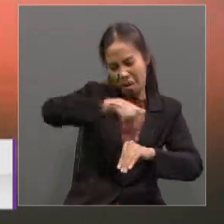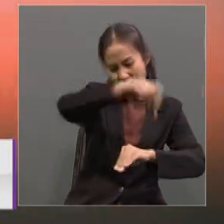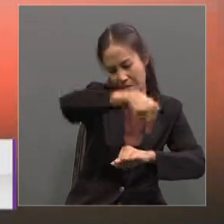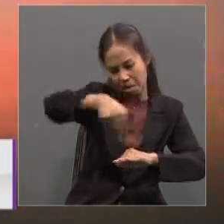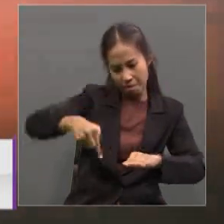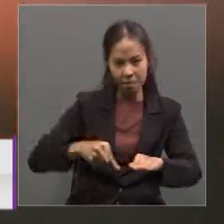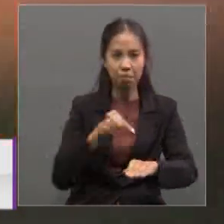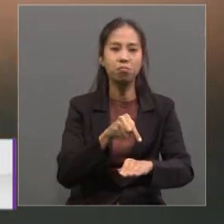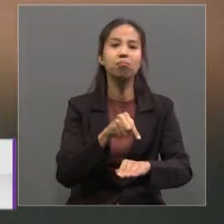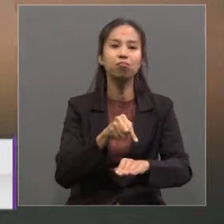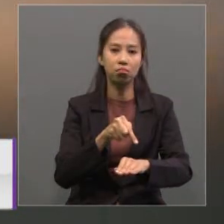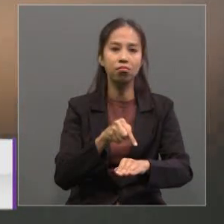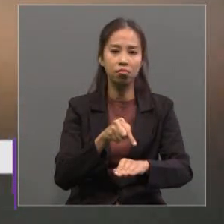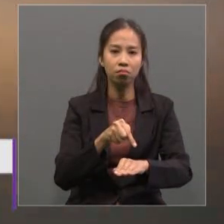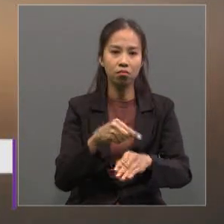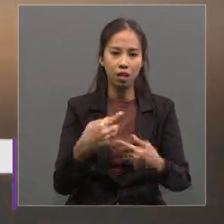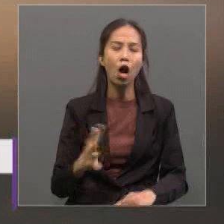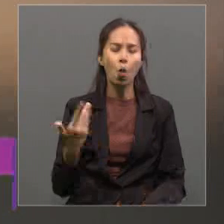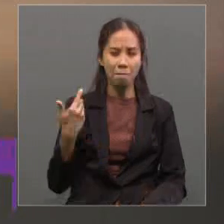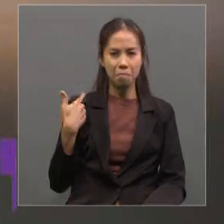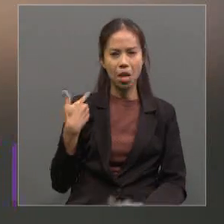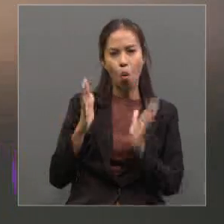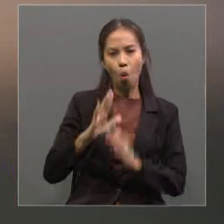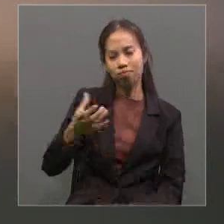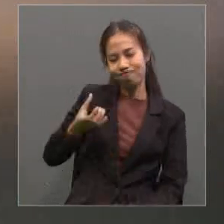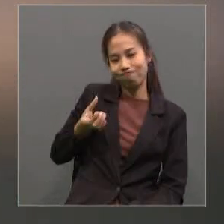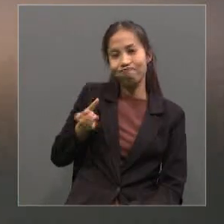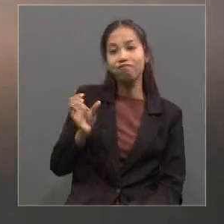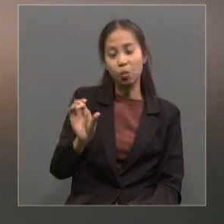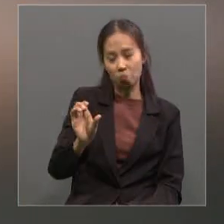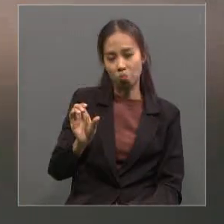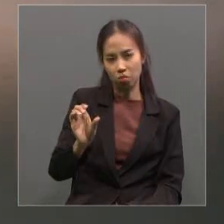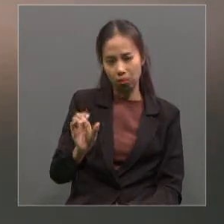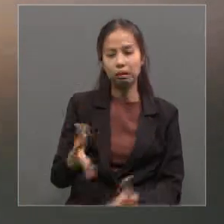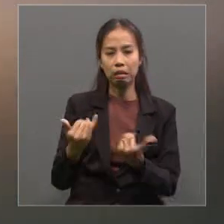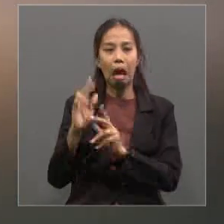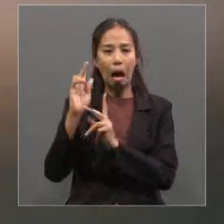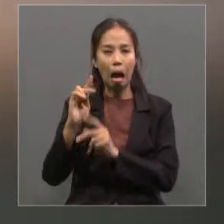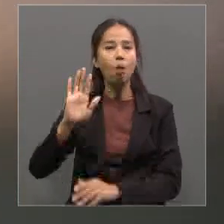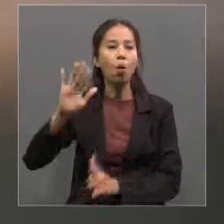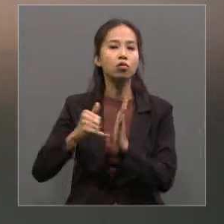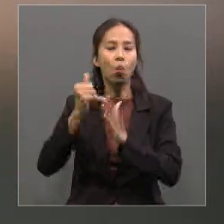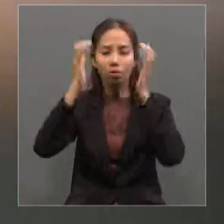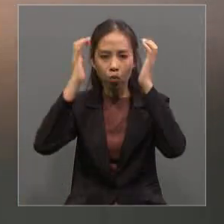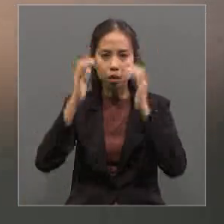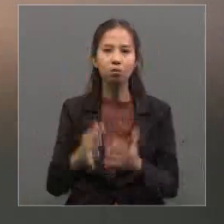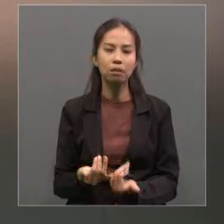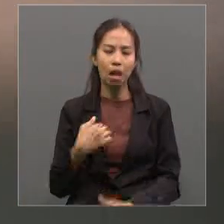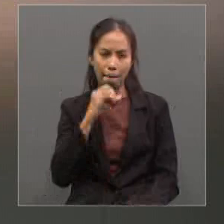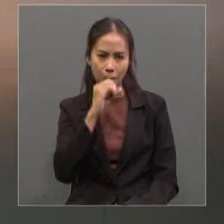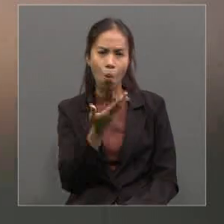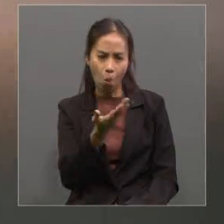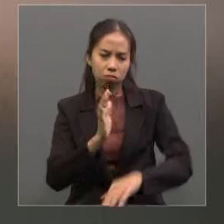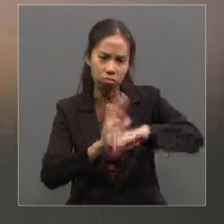วนะเหตุการณ์นี้เนี่ยมีผู้มาโพสต์เตือนภัยนะที่เพจข่าวด่วนสระบุรีนะครับบอกว่าขออนุญาตแอดมิน